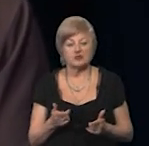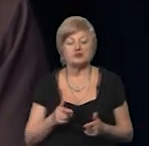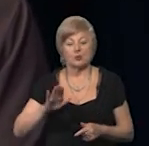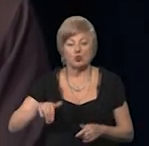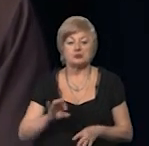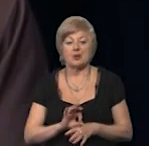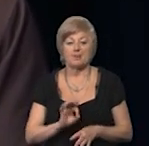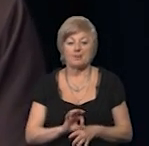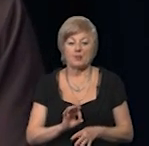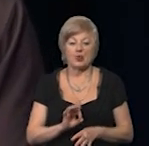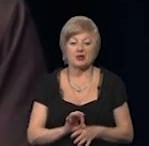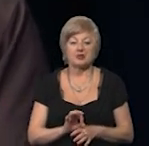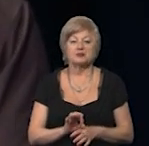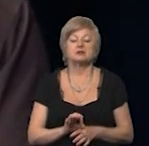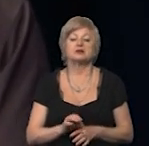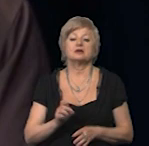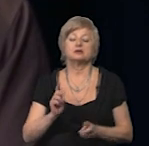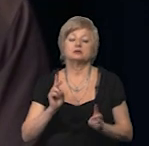я перестав випивати.